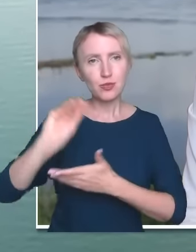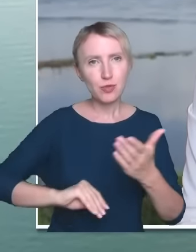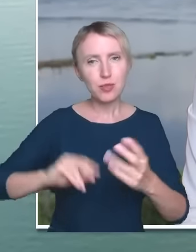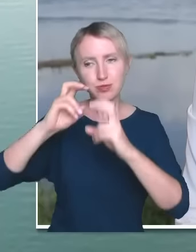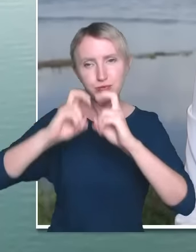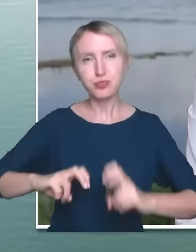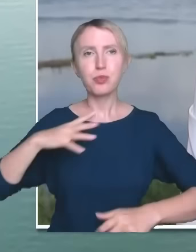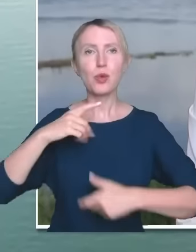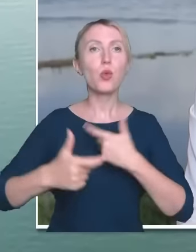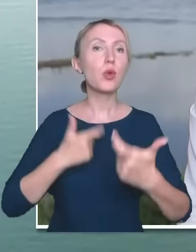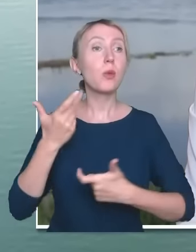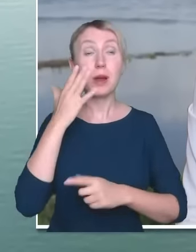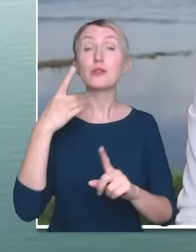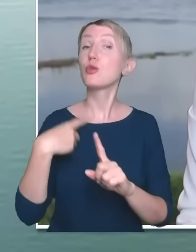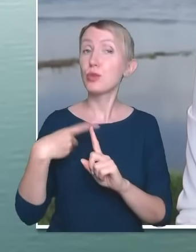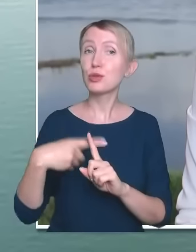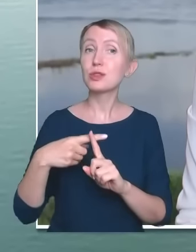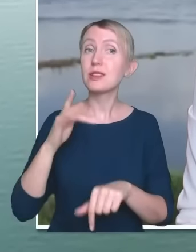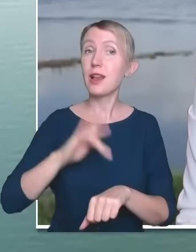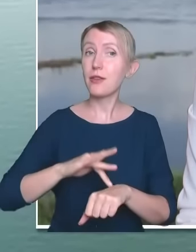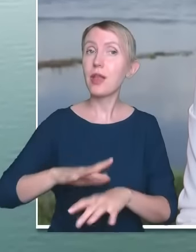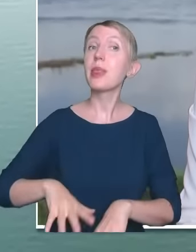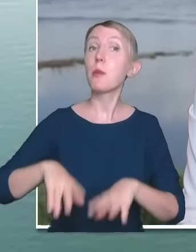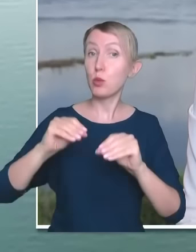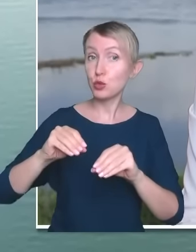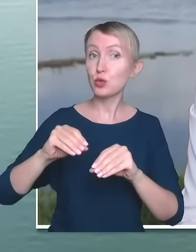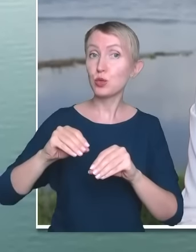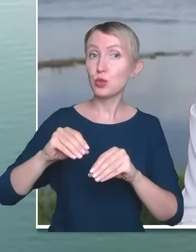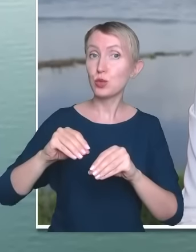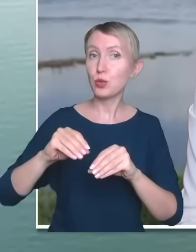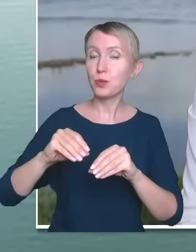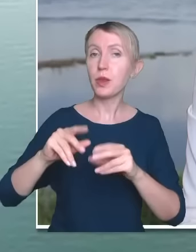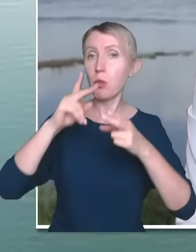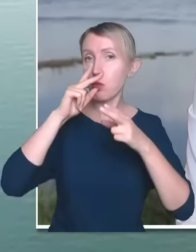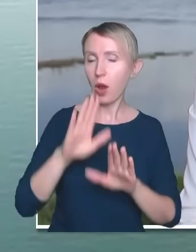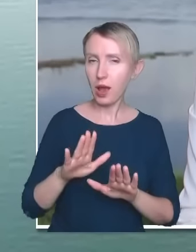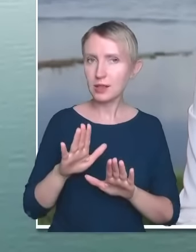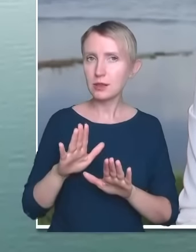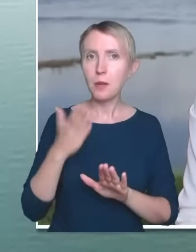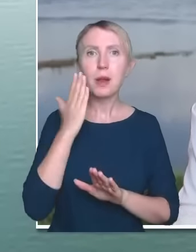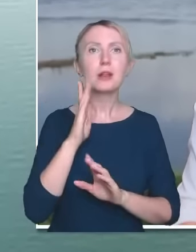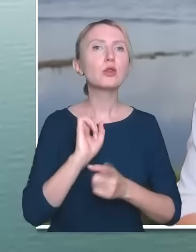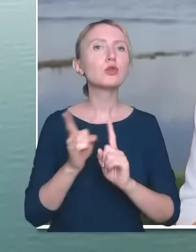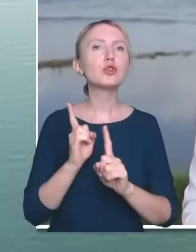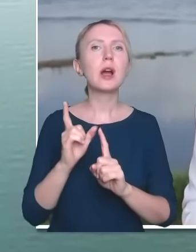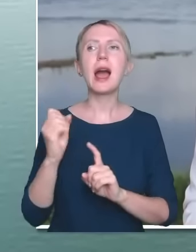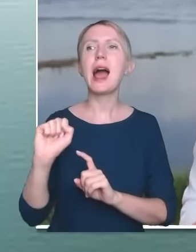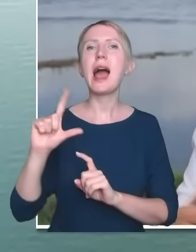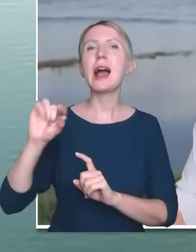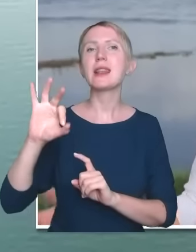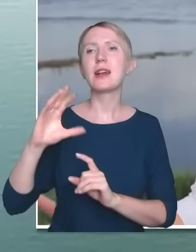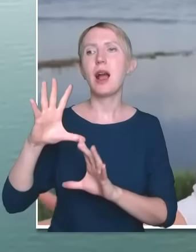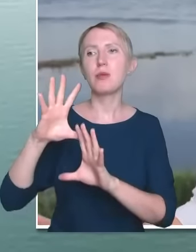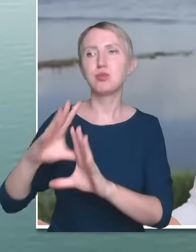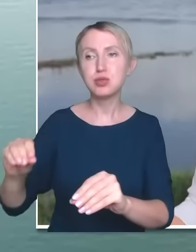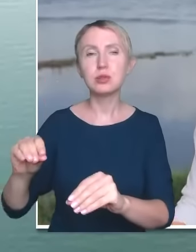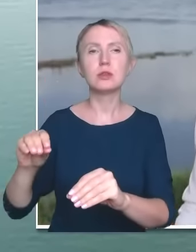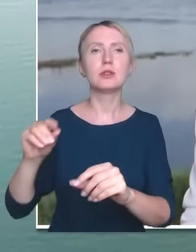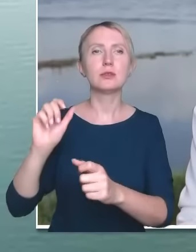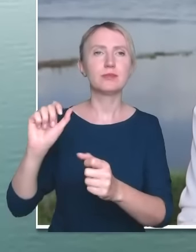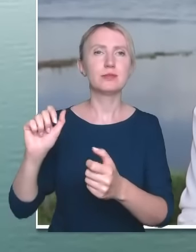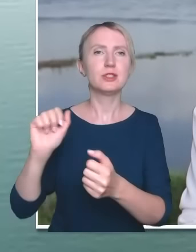faktycznie miał bardzo pozytywne pierwotnie skutki. To znaczy, że pokazał, że bardzo szybko wybija alga. Oczywiście poza algą również